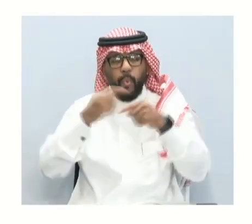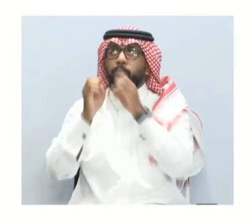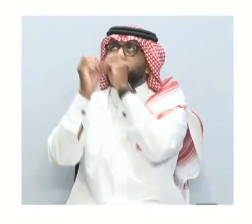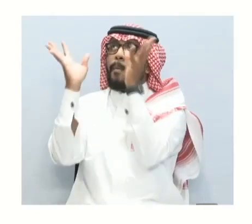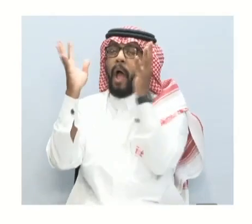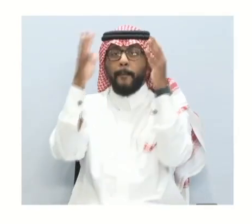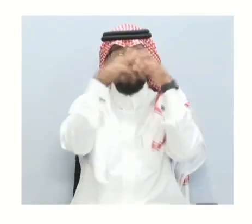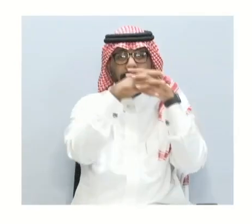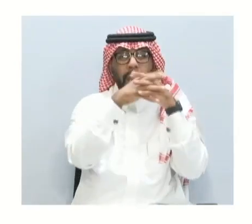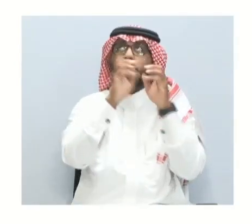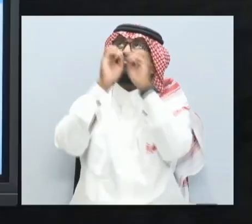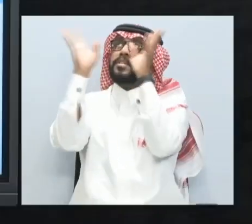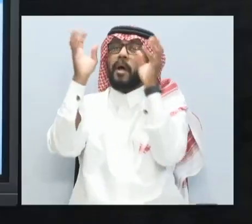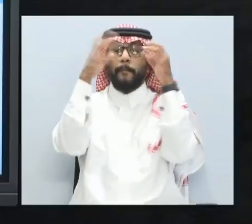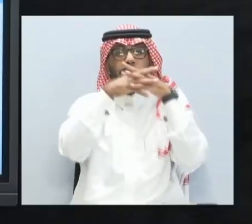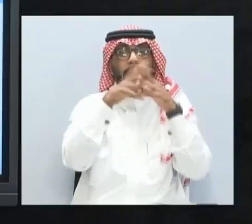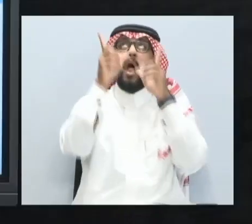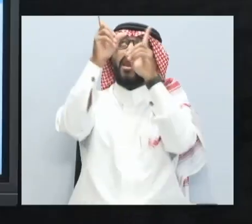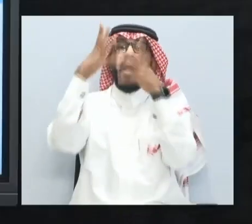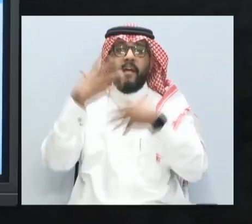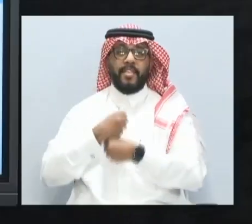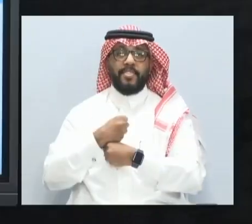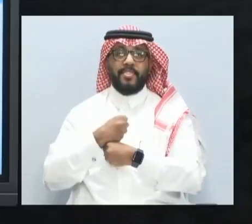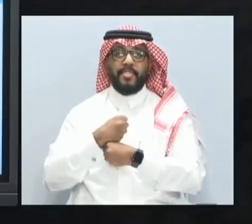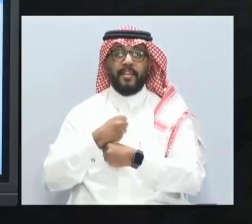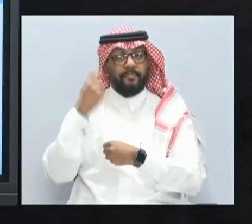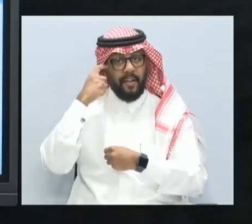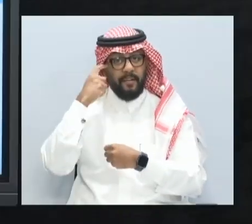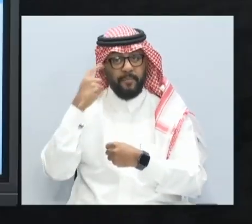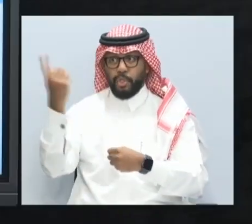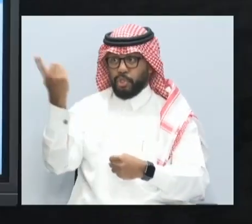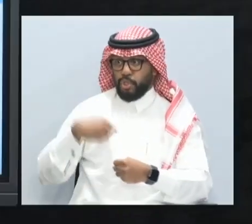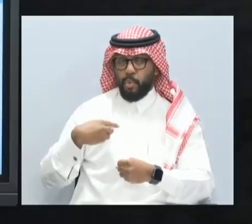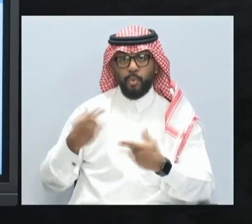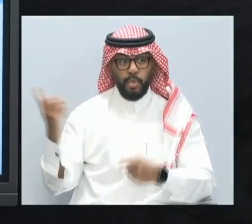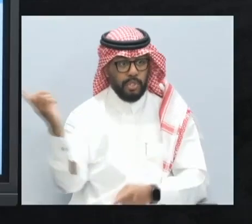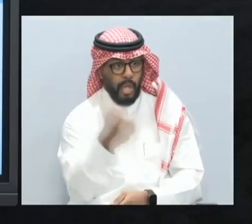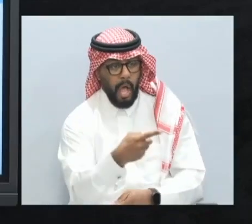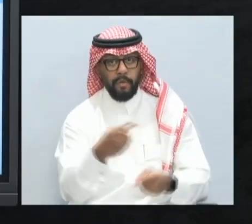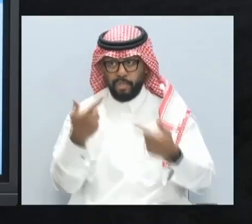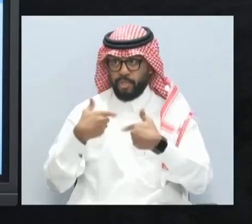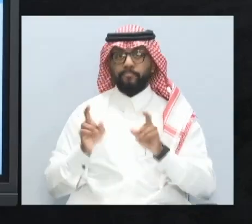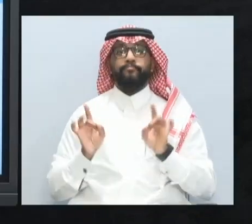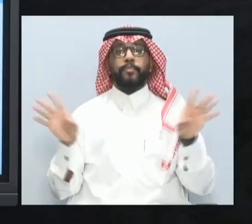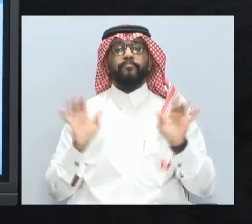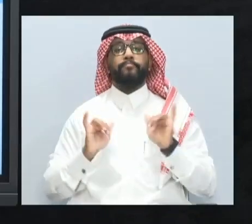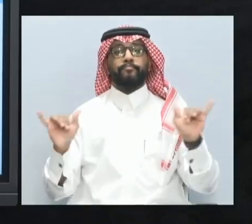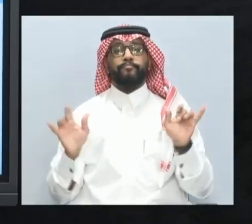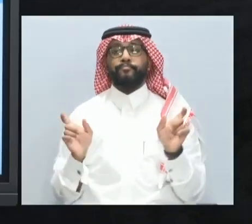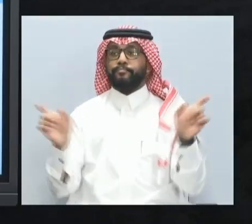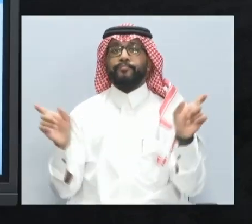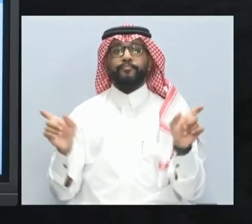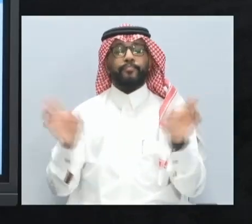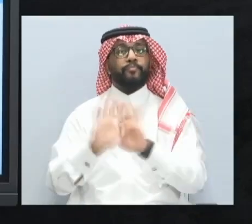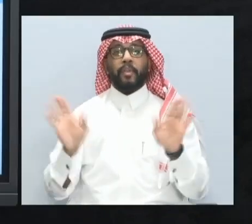وكل مساء هي حفظ لك باذن الله سبحانه وتعالى من السحره ومن غيره ومن غيرها من الشرور سواء شرور